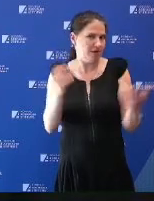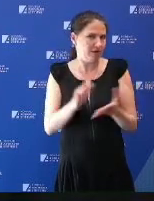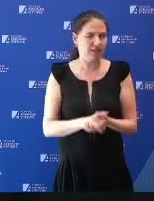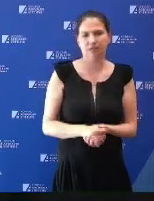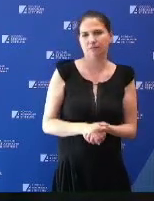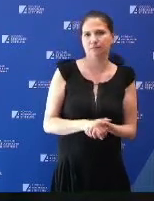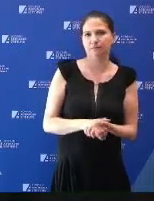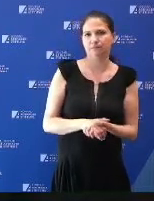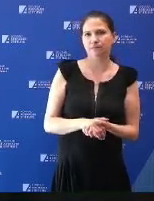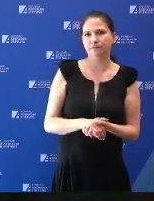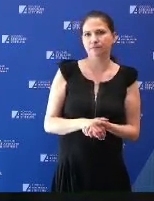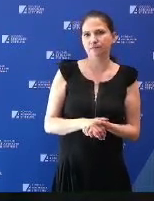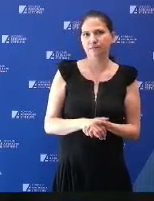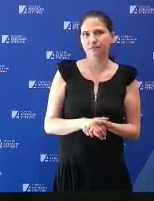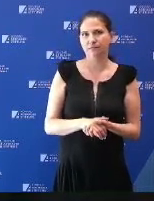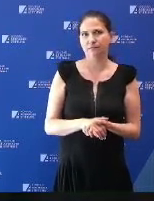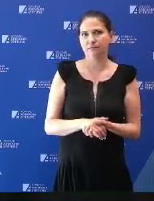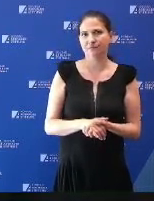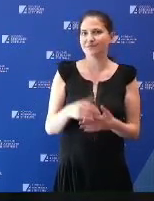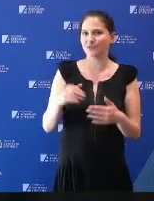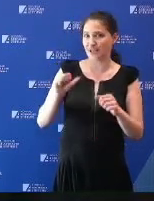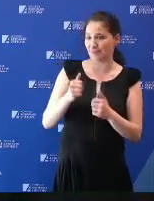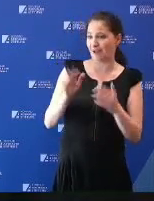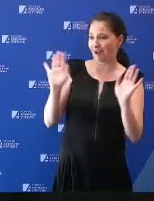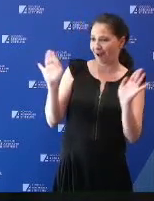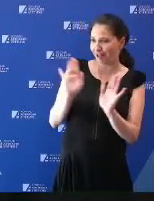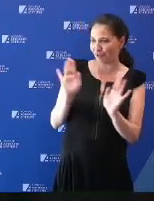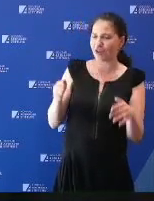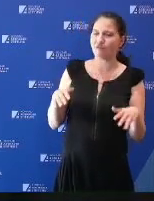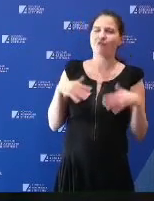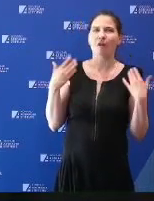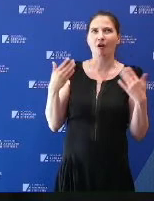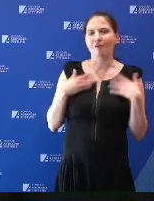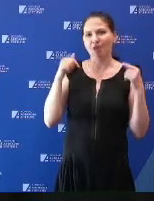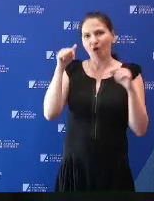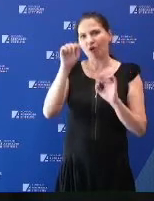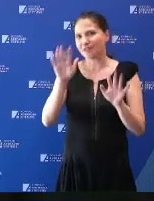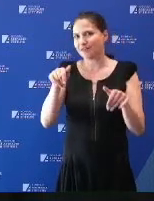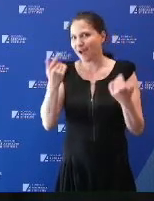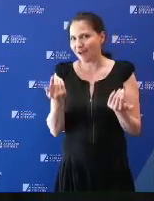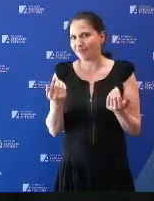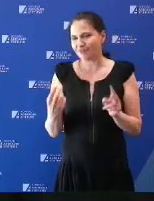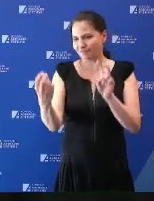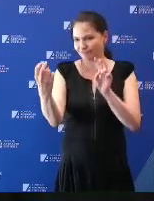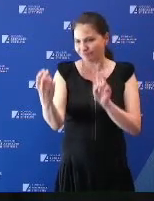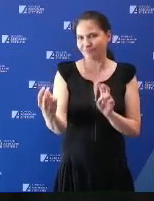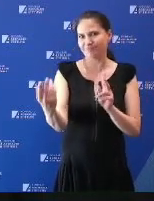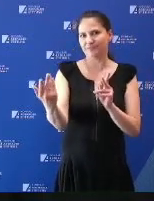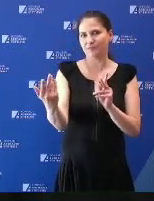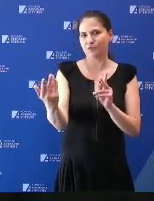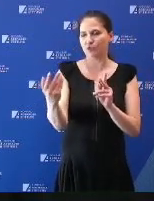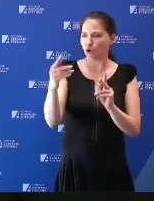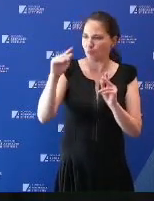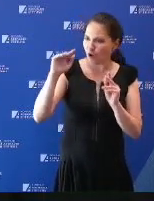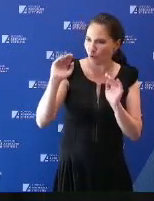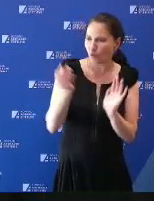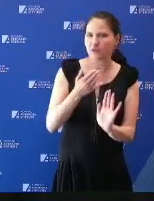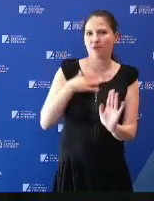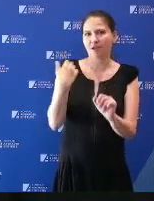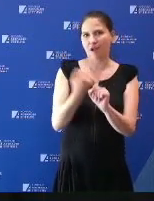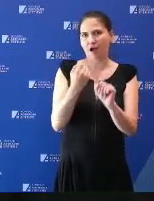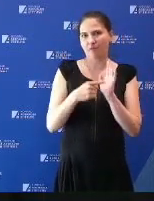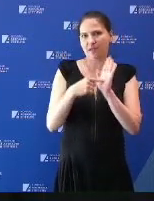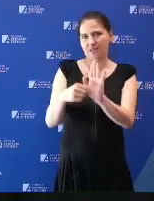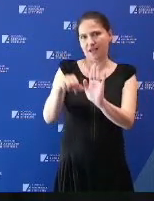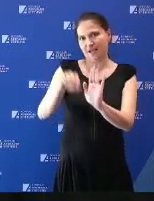Labs? Ja, also erstmal hallo Herr Hofmann. Ich freue mich sehr, dass ich heute hier sein kann und einfach auch nochmal einen Eindruck geben darf in unser House